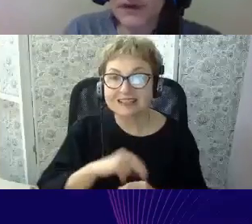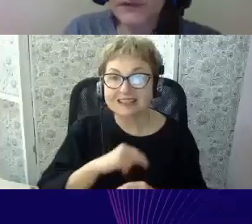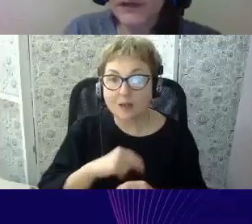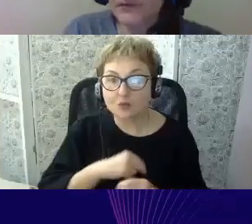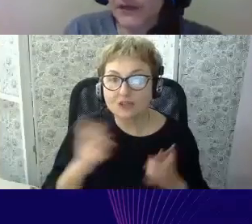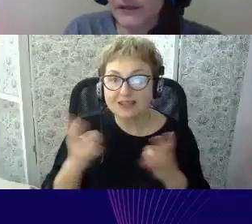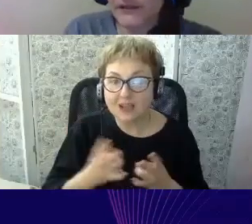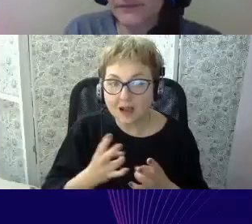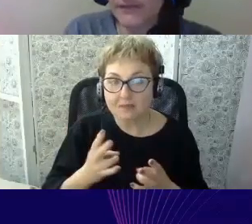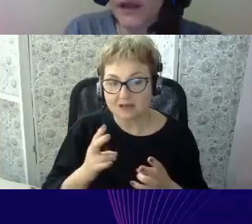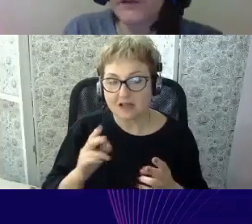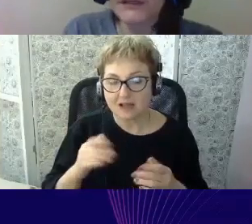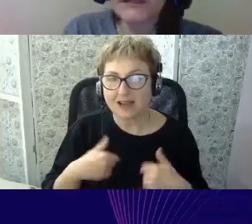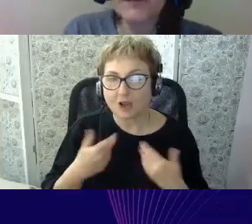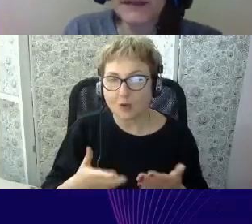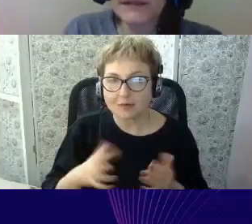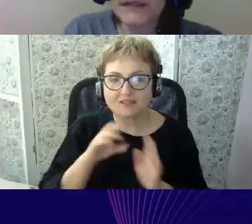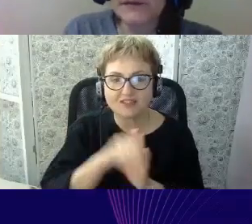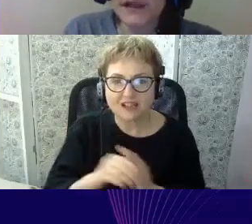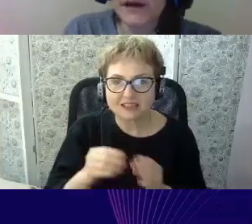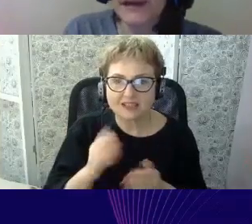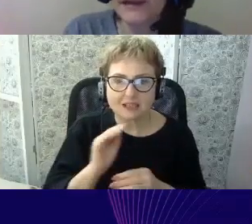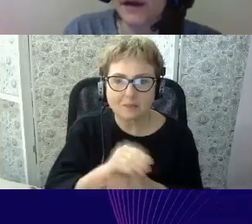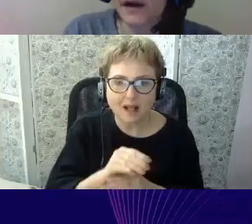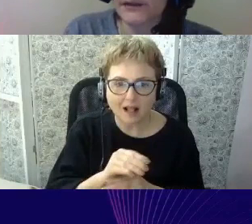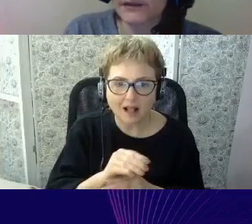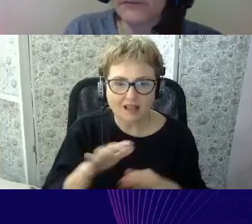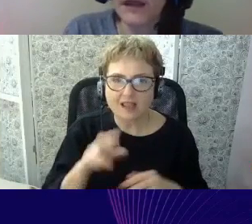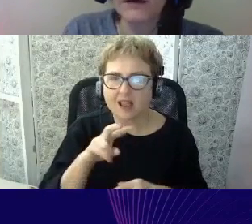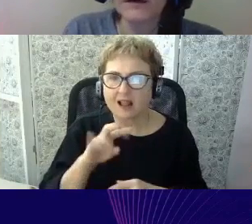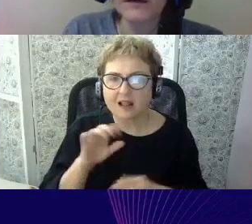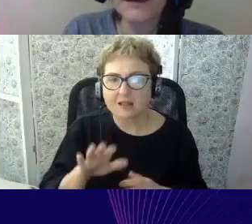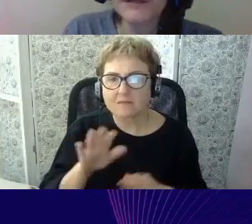разрабатывать необходимые рекомендации, вносить дополнения в локальные акты,